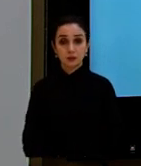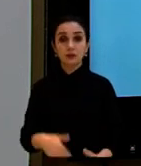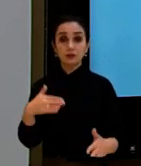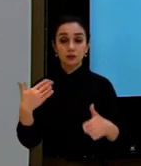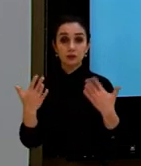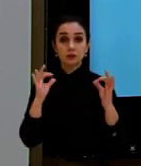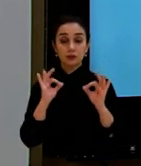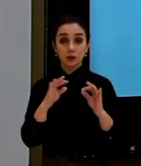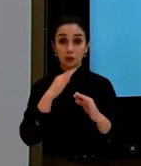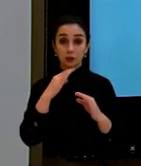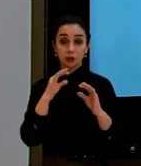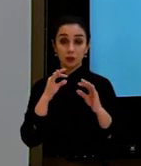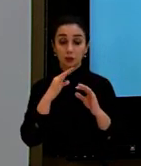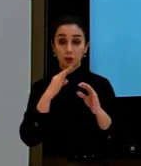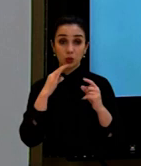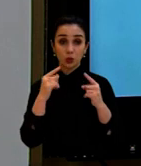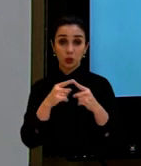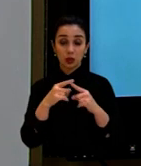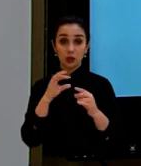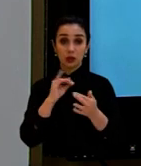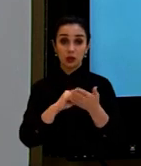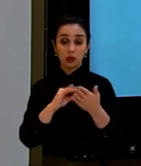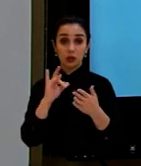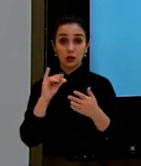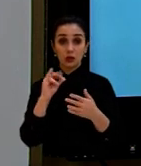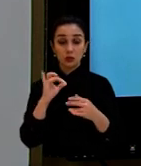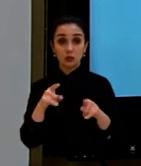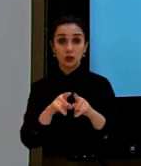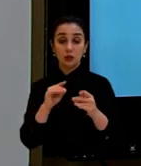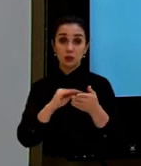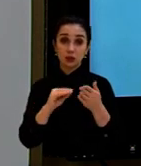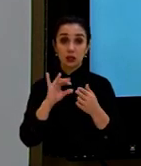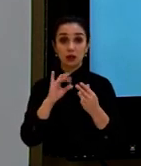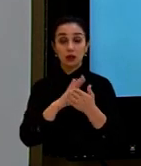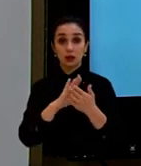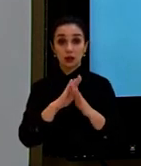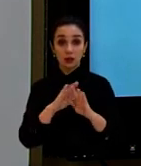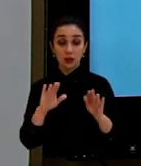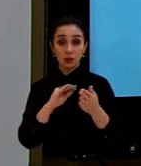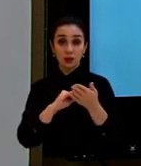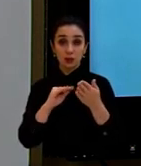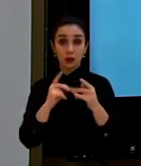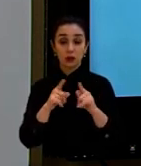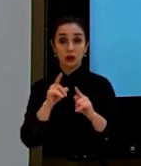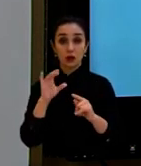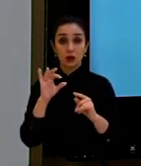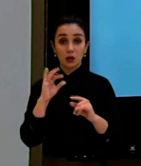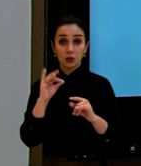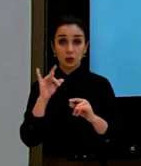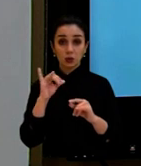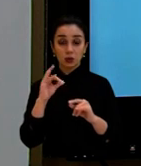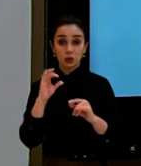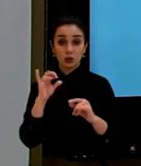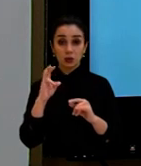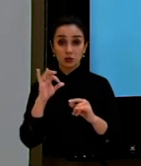Сторона правильного многоугольника и радиус вписанной и описанной окружности. Дана окружность,